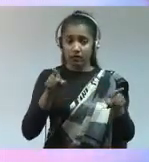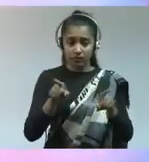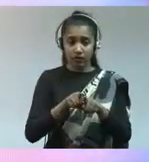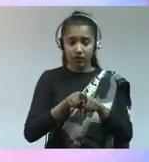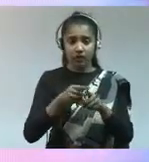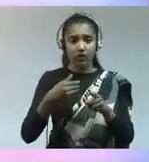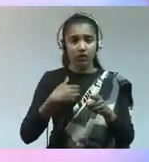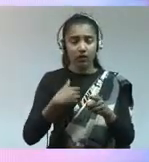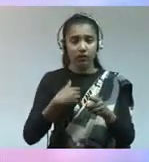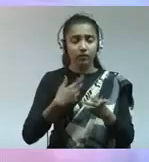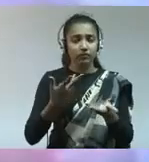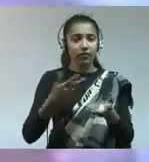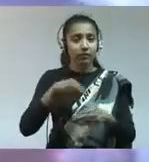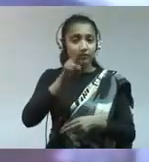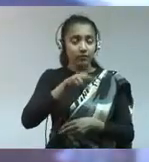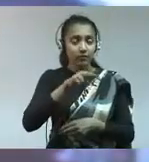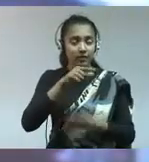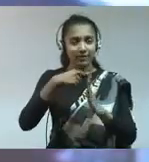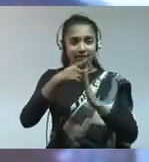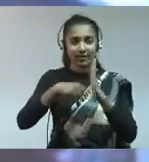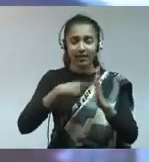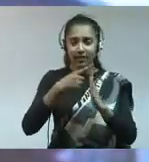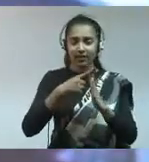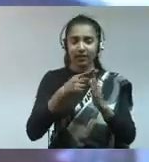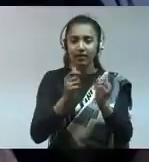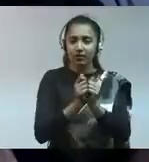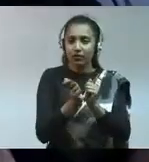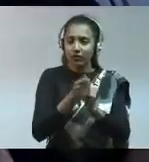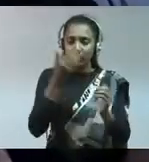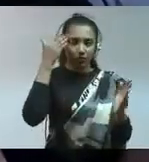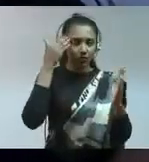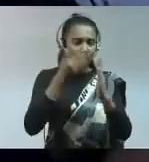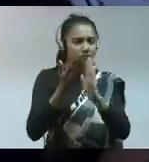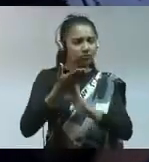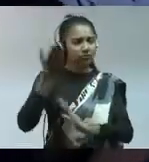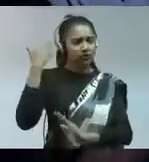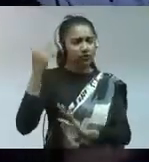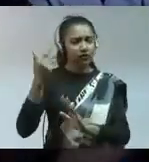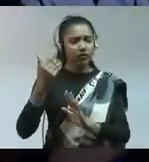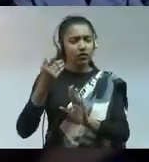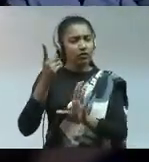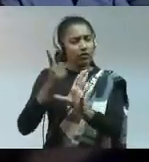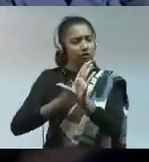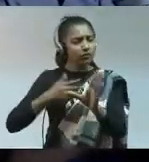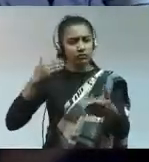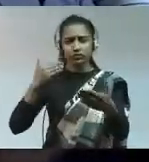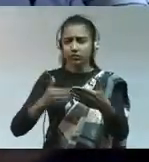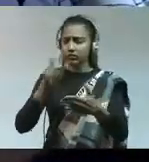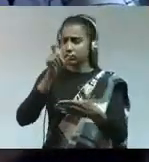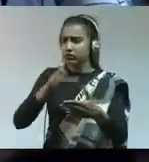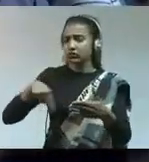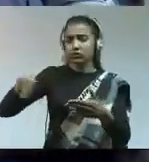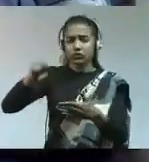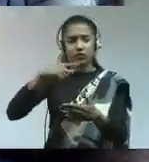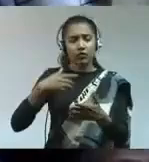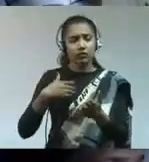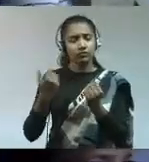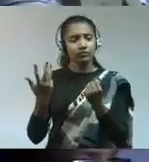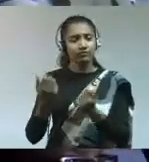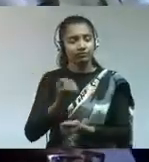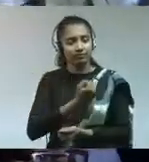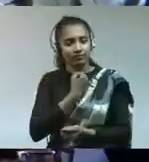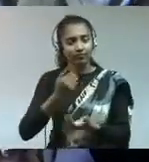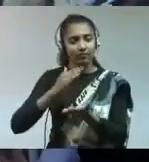ලංකා වැඩසටහන යටතේ විශේෂ අවධානයක් යොමුකොට පහුගිය වසර පුරාම ඔවුන්ට දිරිය හා සහයෝගය